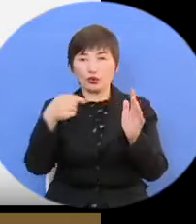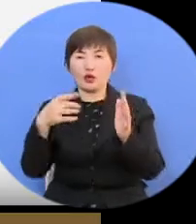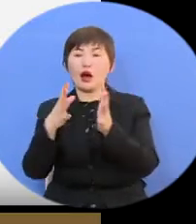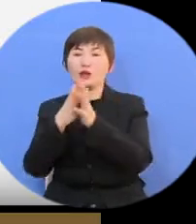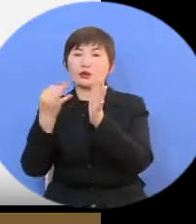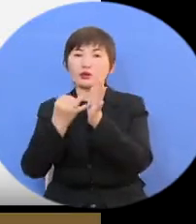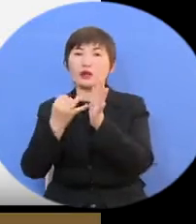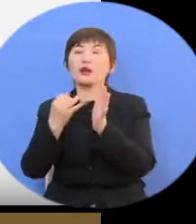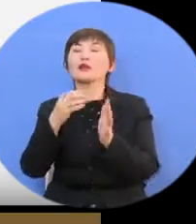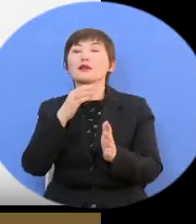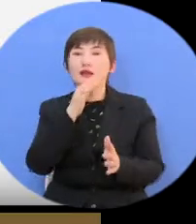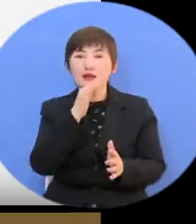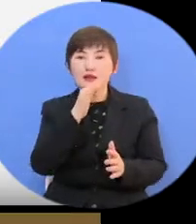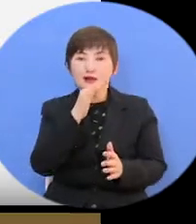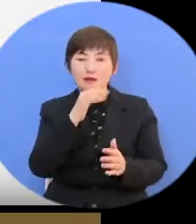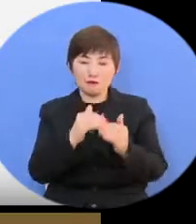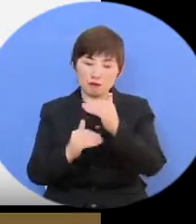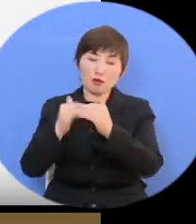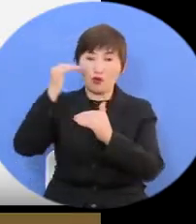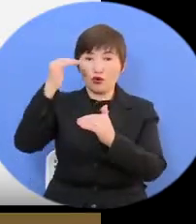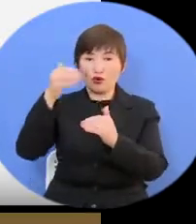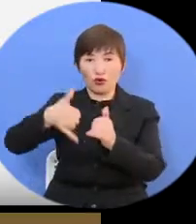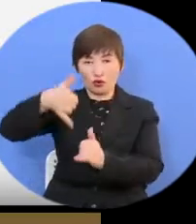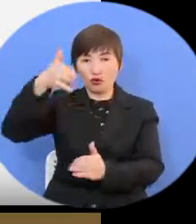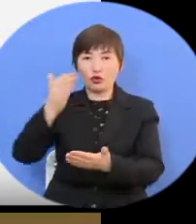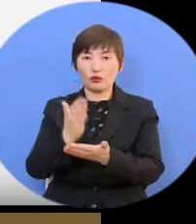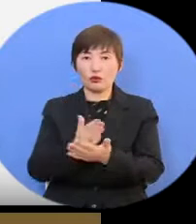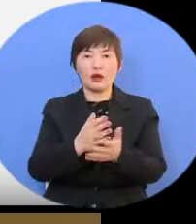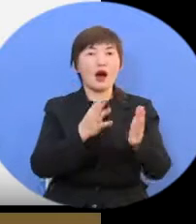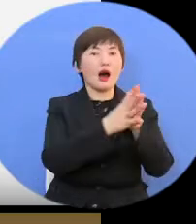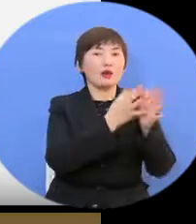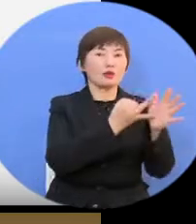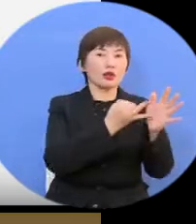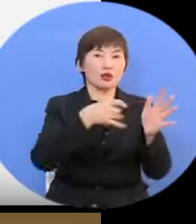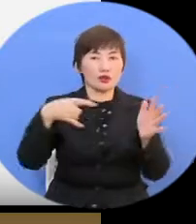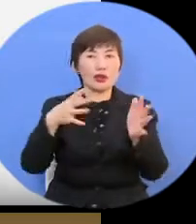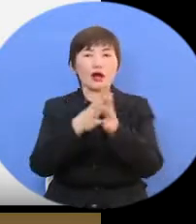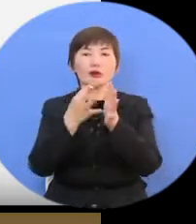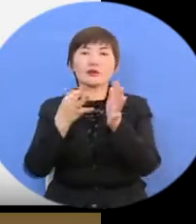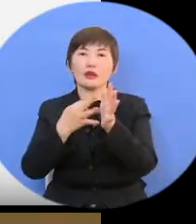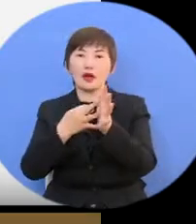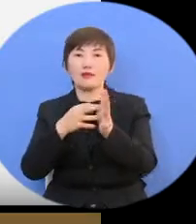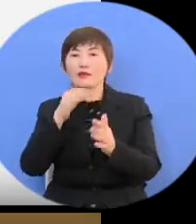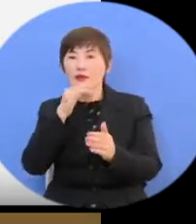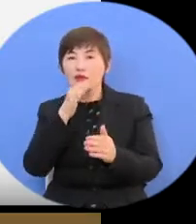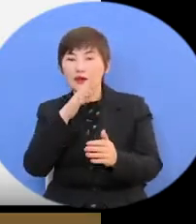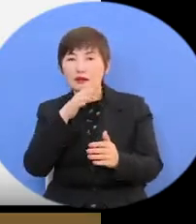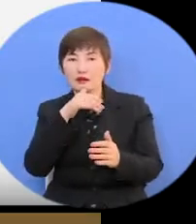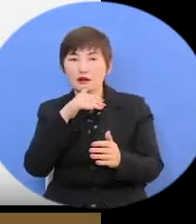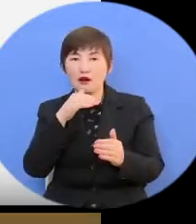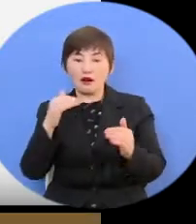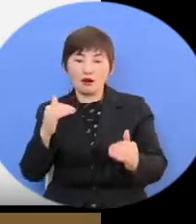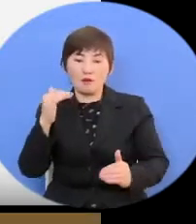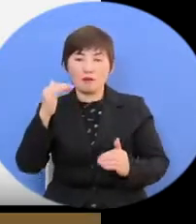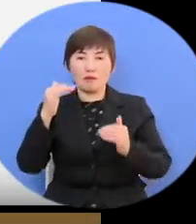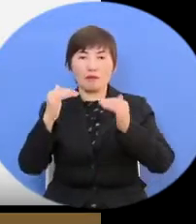илүү өндөр болдог нь энэчнээс ажиглагдаж байна. За харин 17-аас 18 наснда охид хүүхдүүдийн маань биеийн өндөр